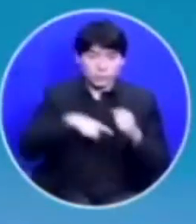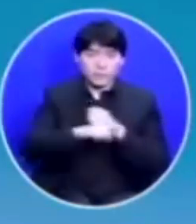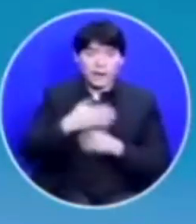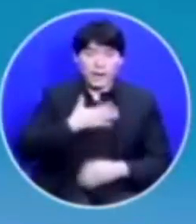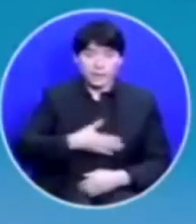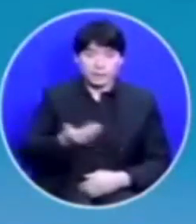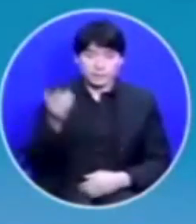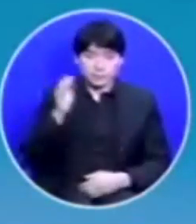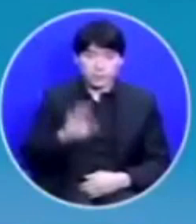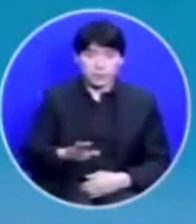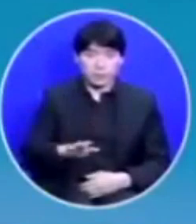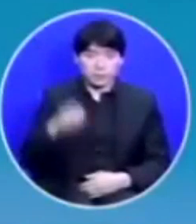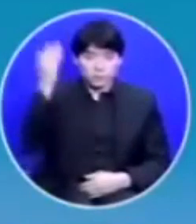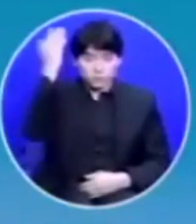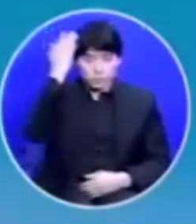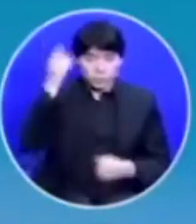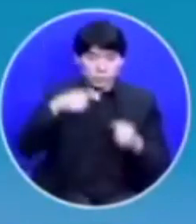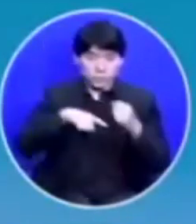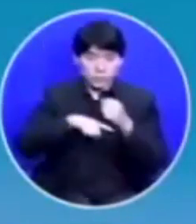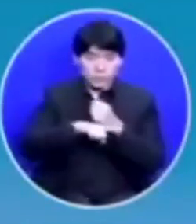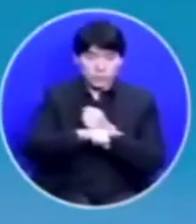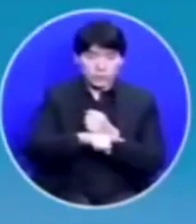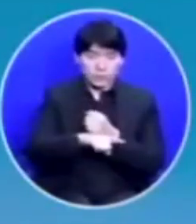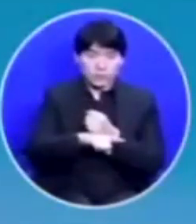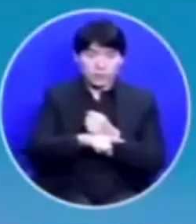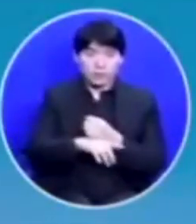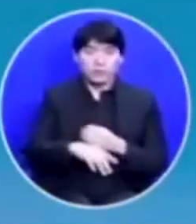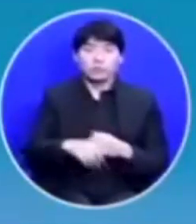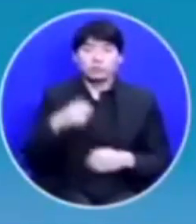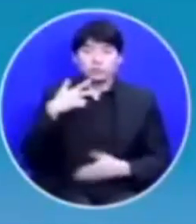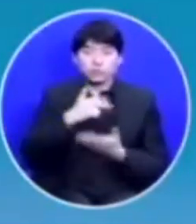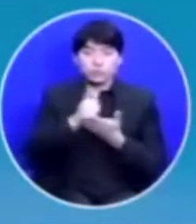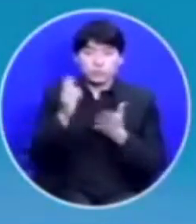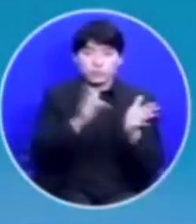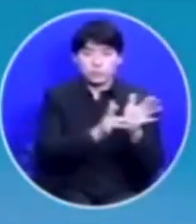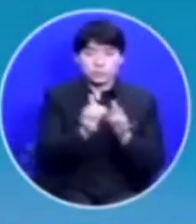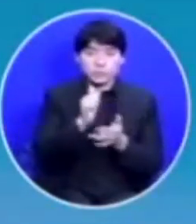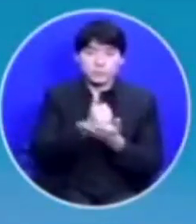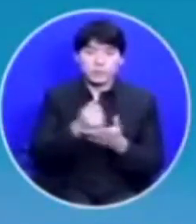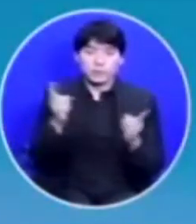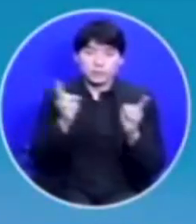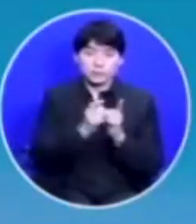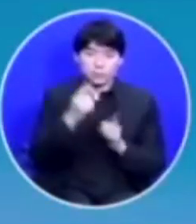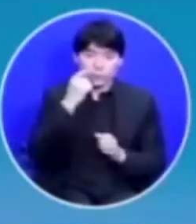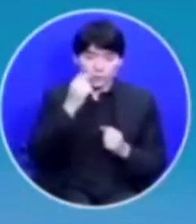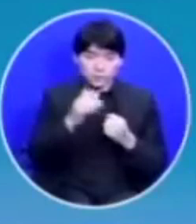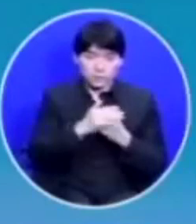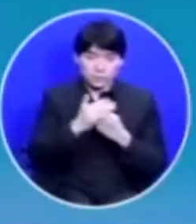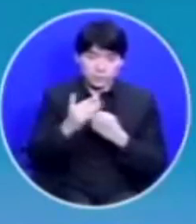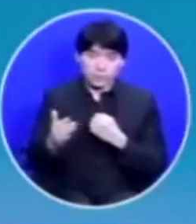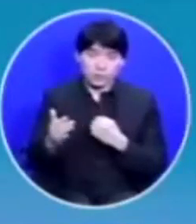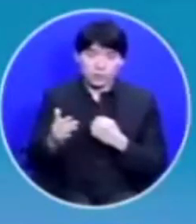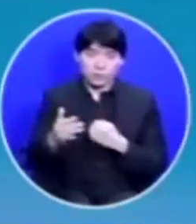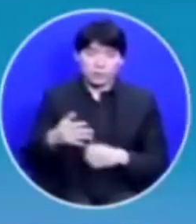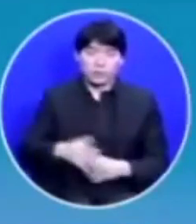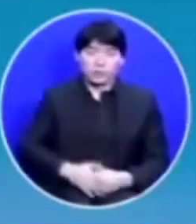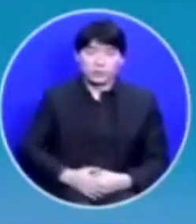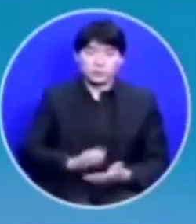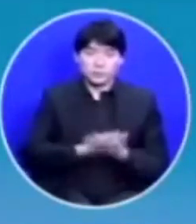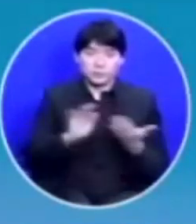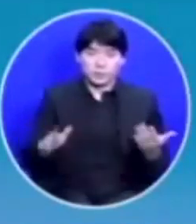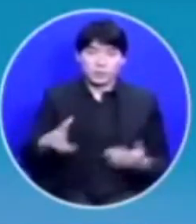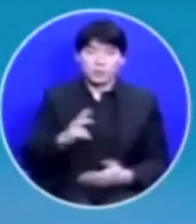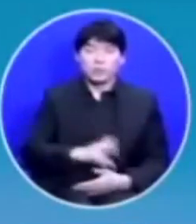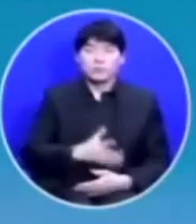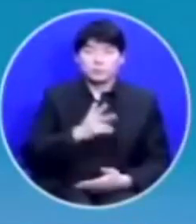교리의 주인공이신 예수님을 못 만났어요 그러므로 부모가 자녀에게 해 줄 수 있는 가장